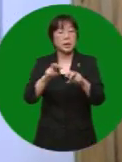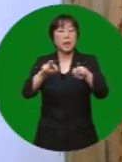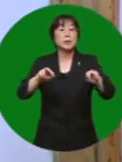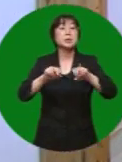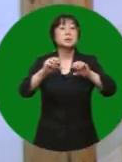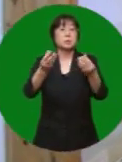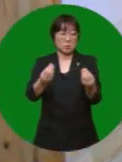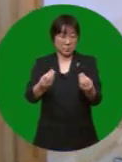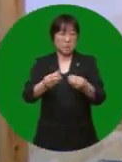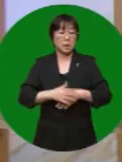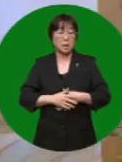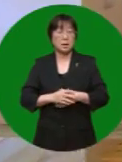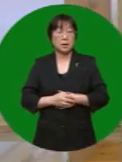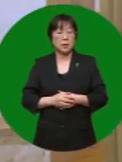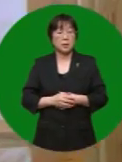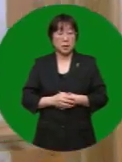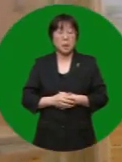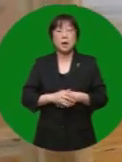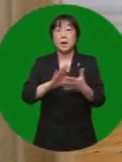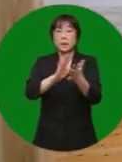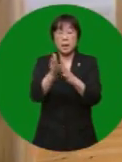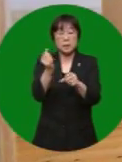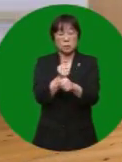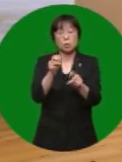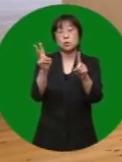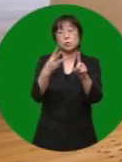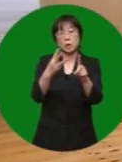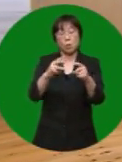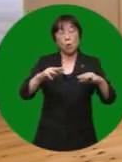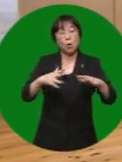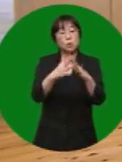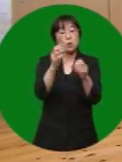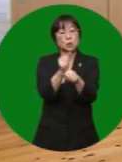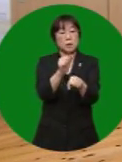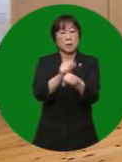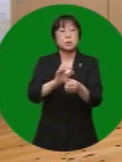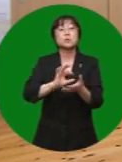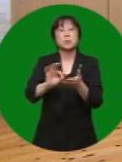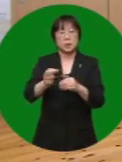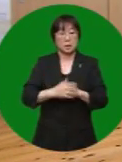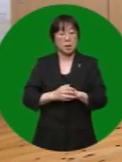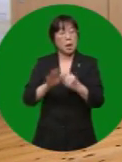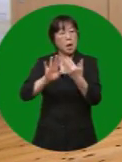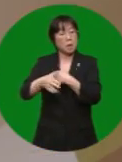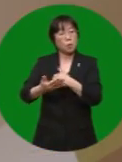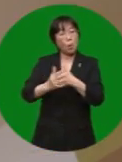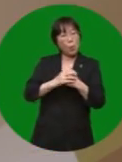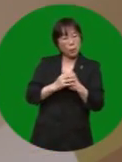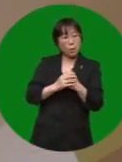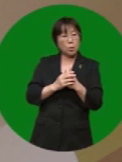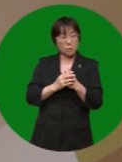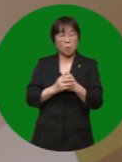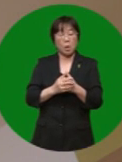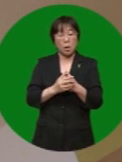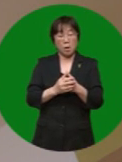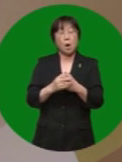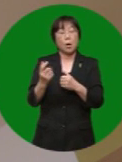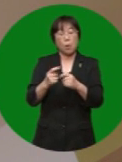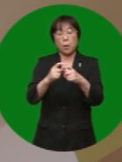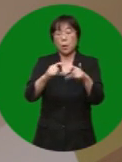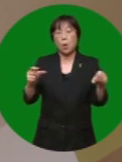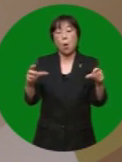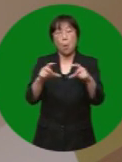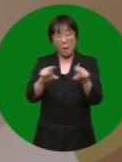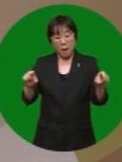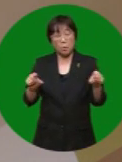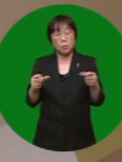いたしまして、県産杉を構造材に使いまして、あと補強で構造合板等を使ってござい